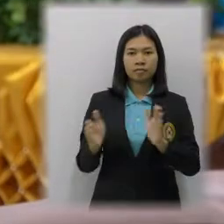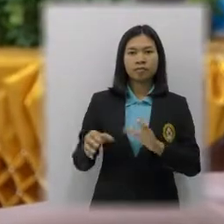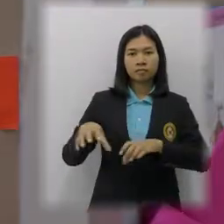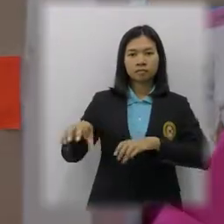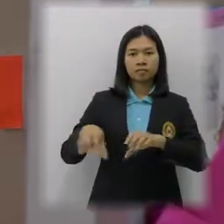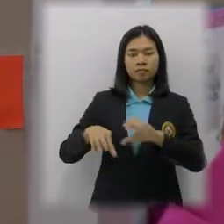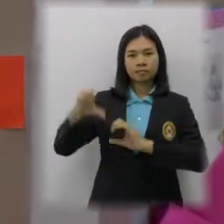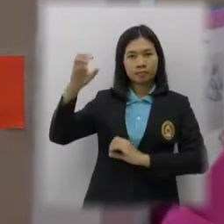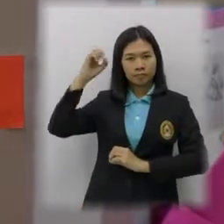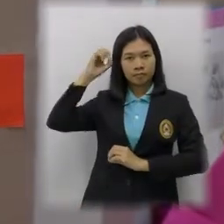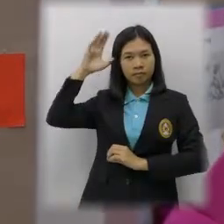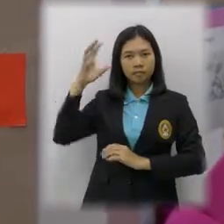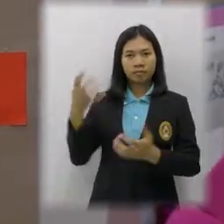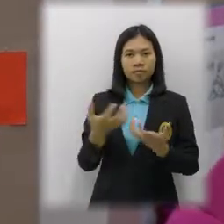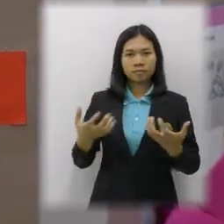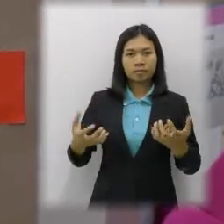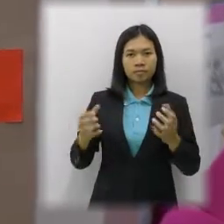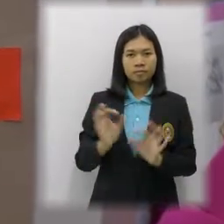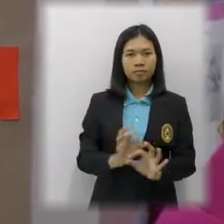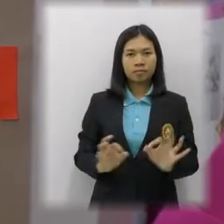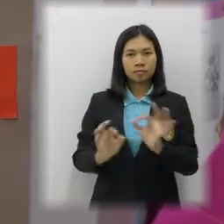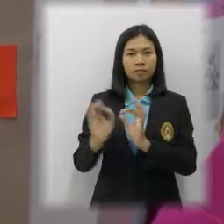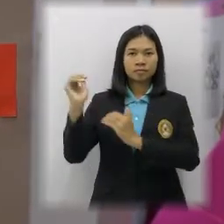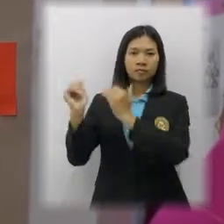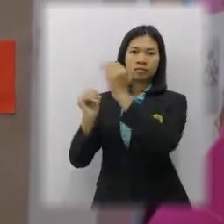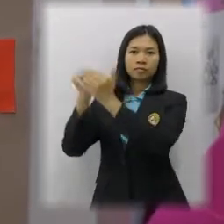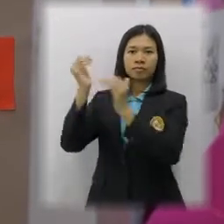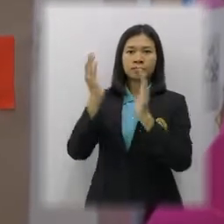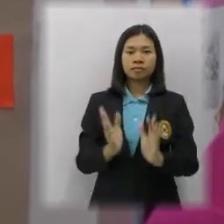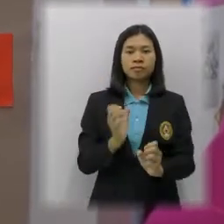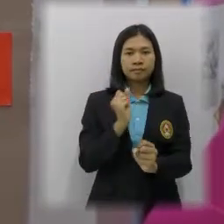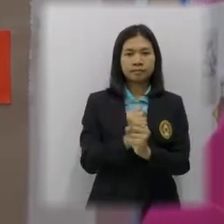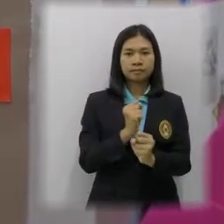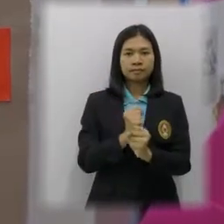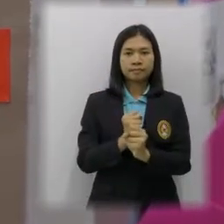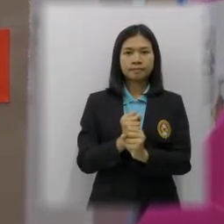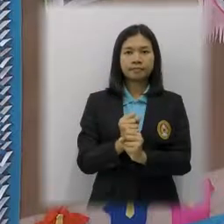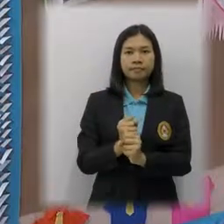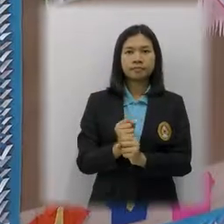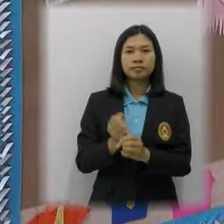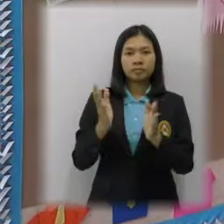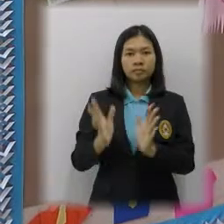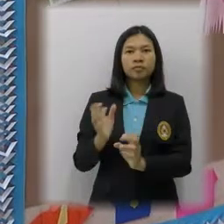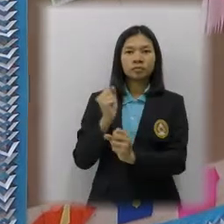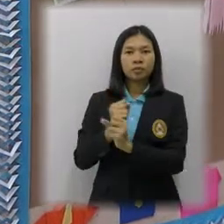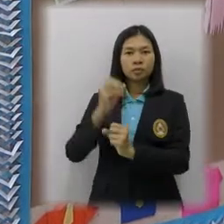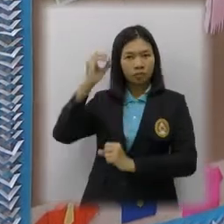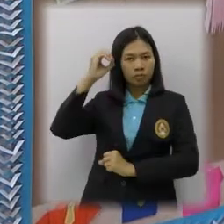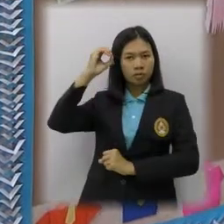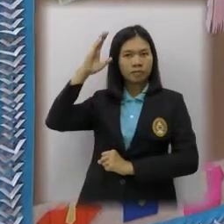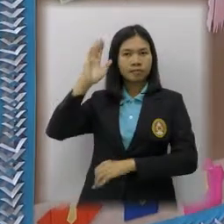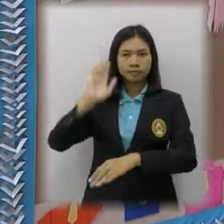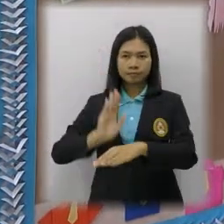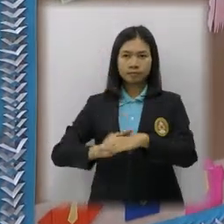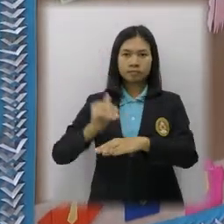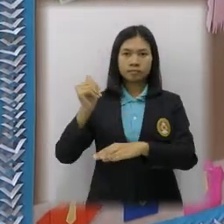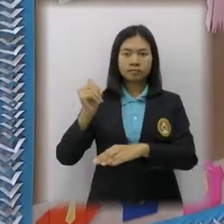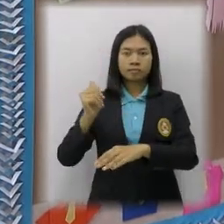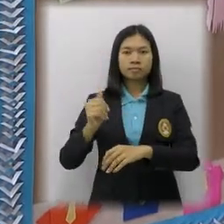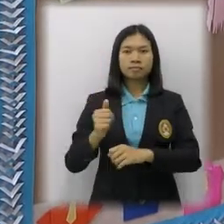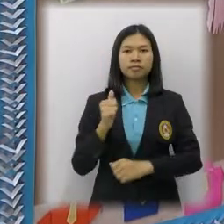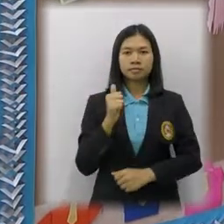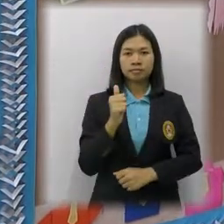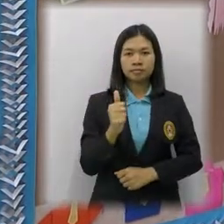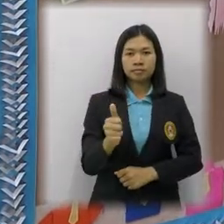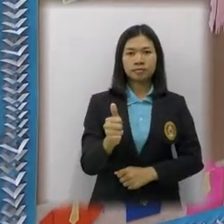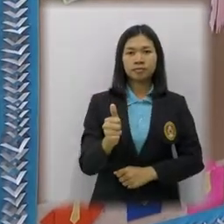ดการความรู้มาเป็นเครื่องมือหลักในการพัฒนาบุคลากรเพื่อให้บุคลากรมีความรู้ความสามาร